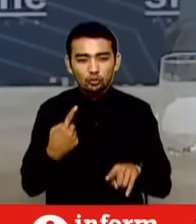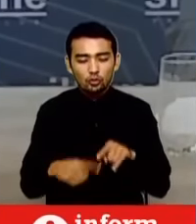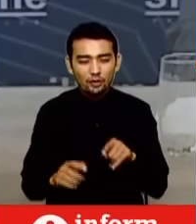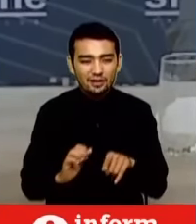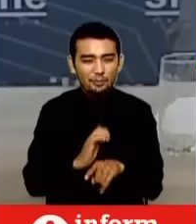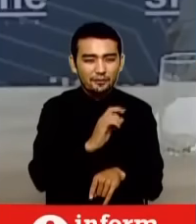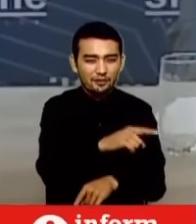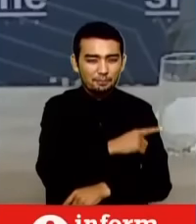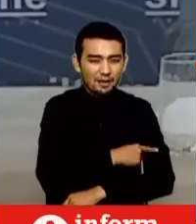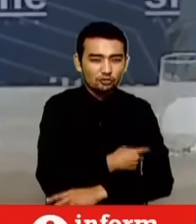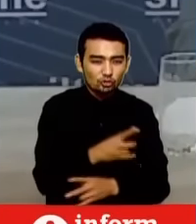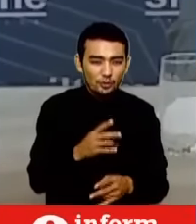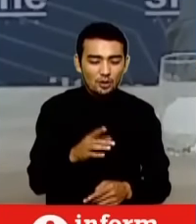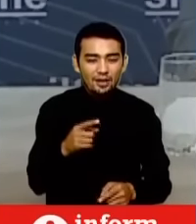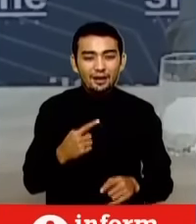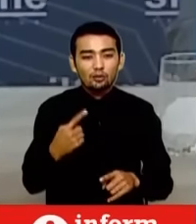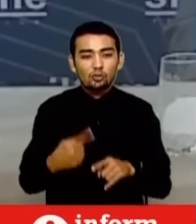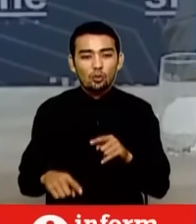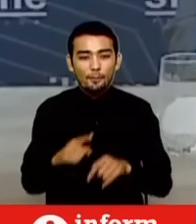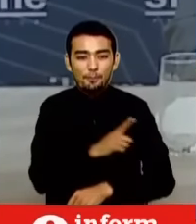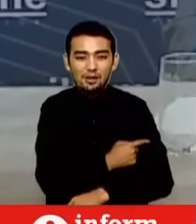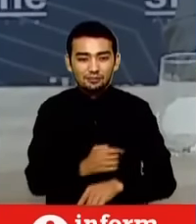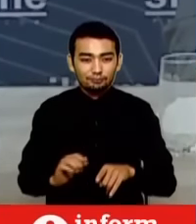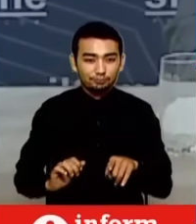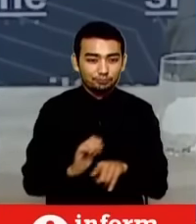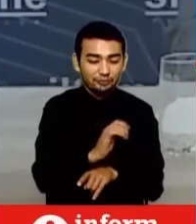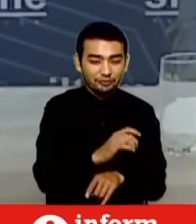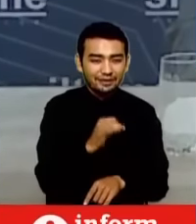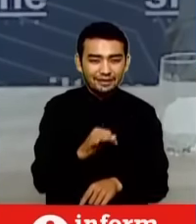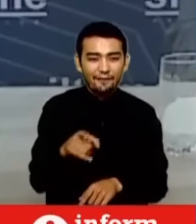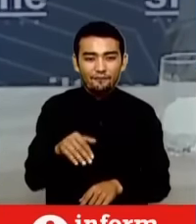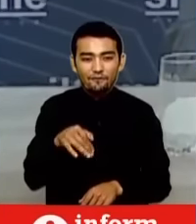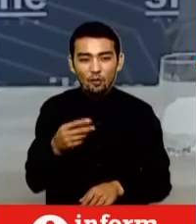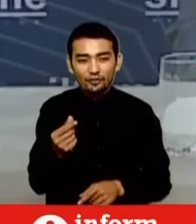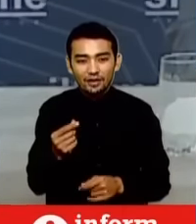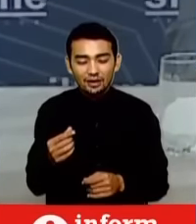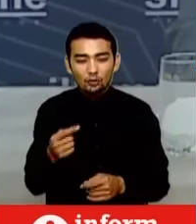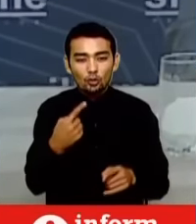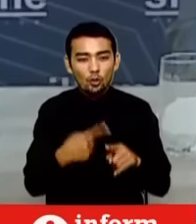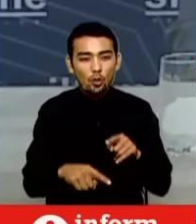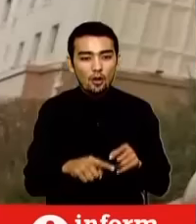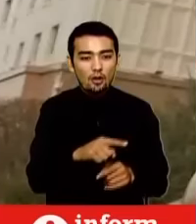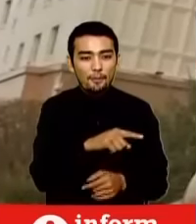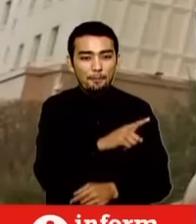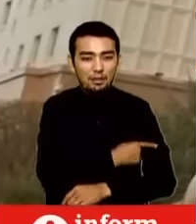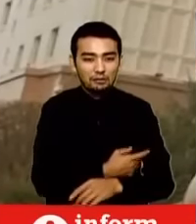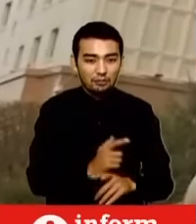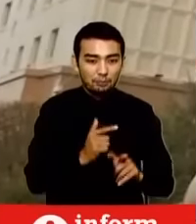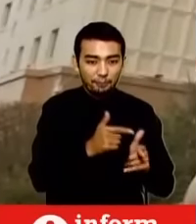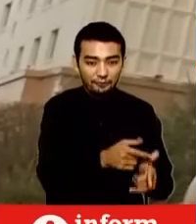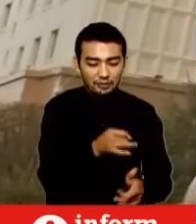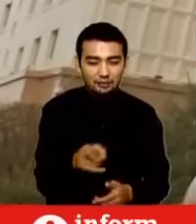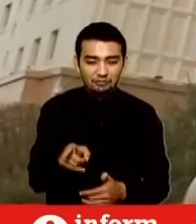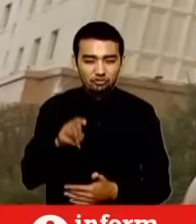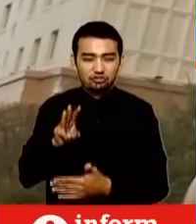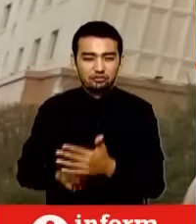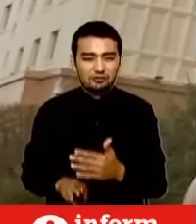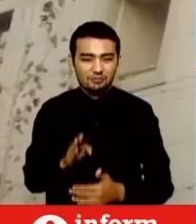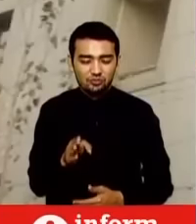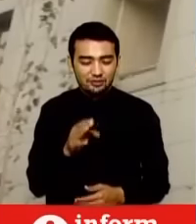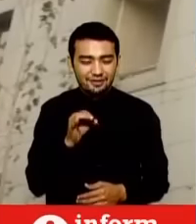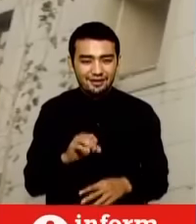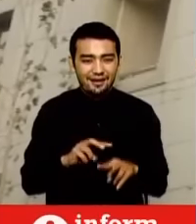он направляет в другую клинику, эти средства фонда уйдут в другую клинику, но его потом оштрафуют за это. Сейчас этот проект